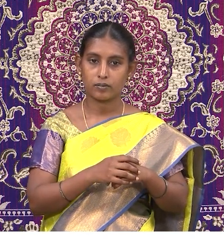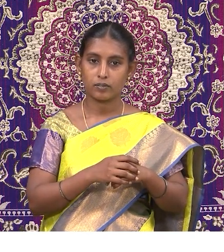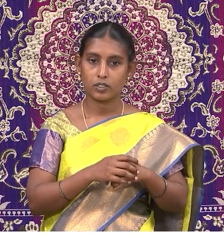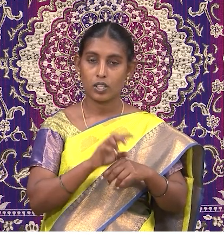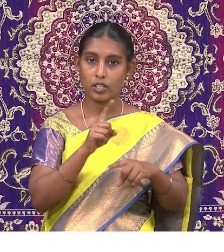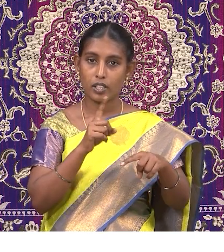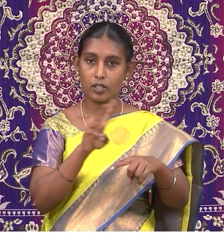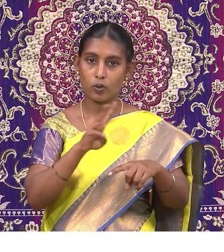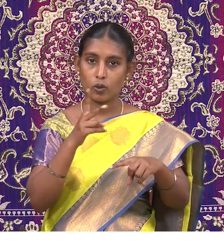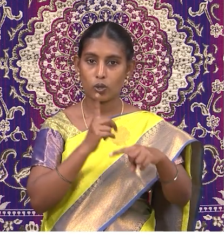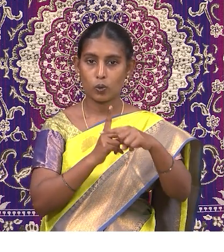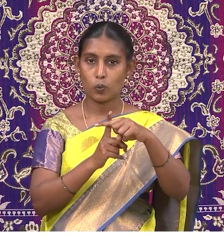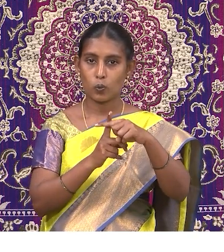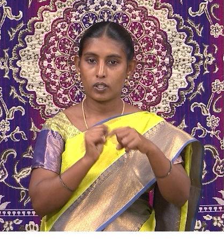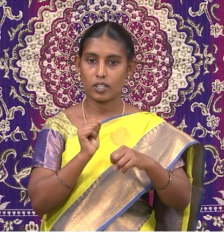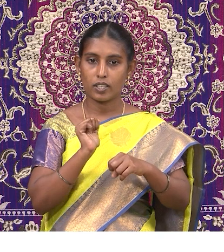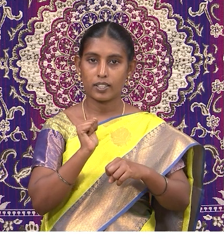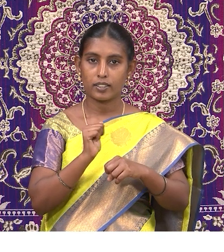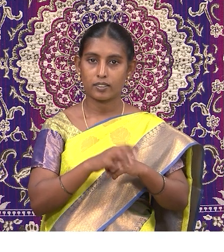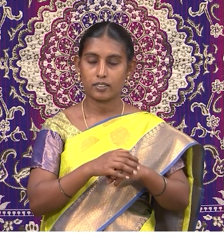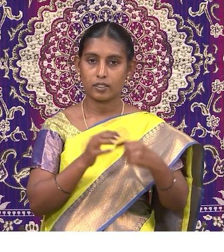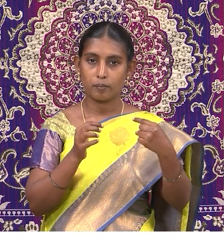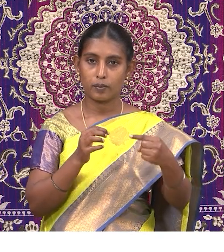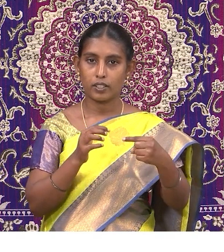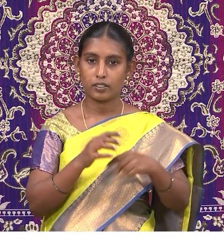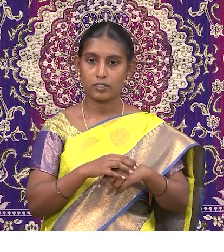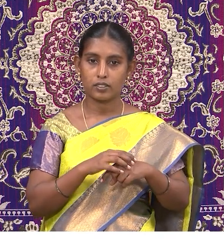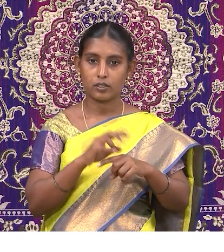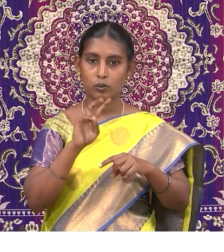மூலங்களின் கூடுதல் என்ன?